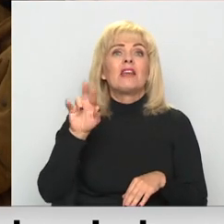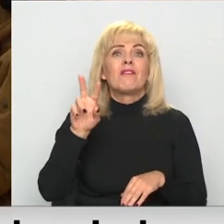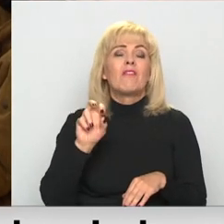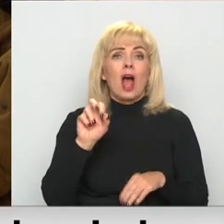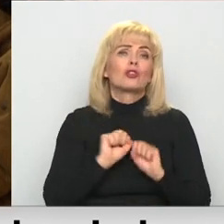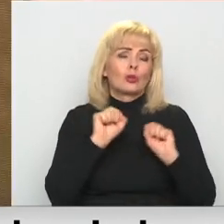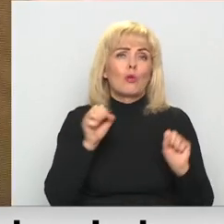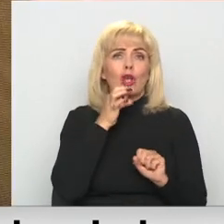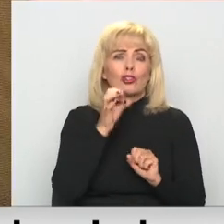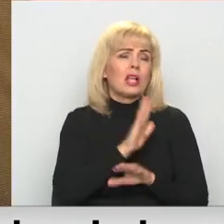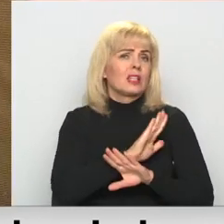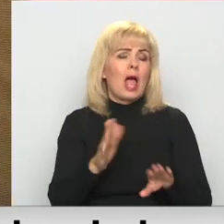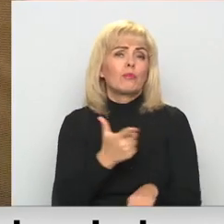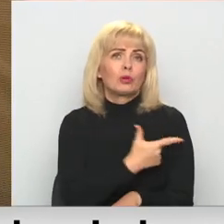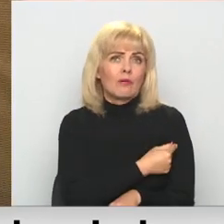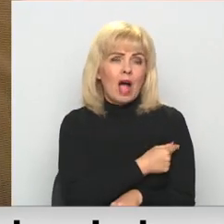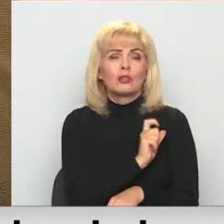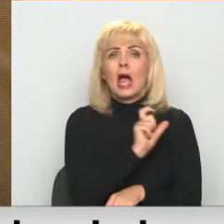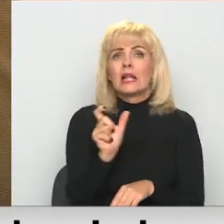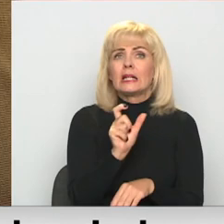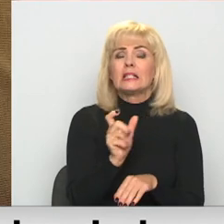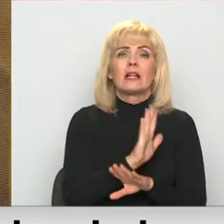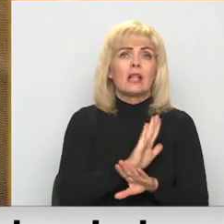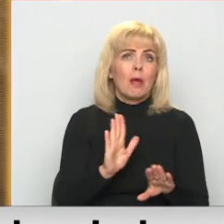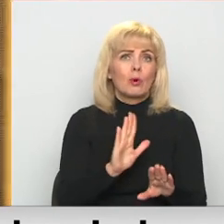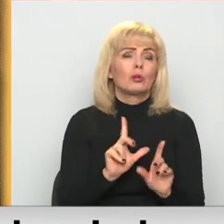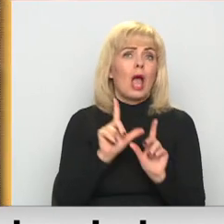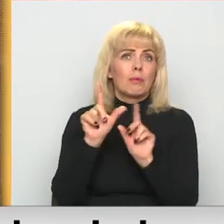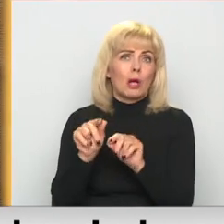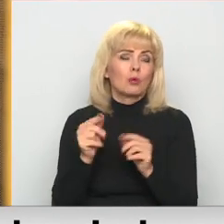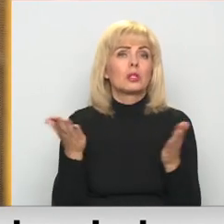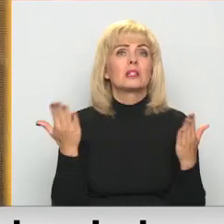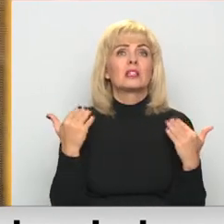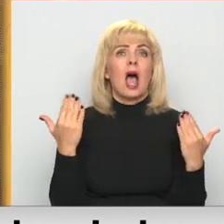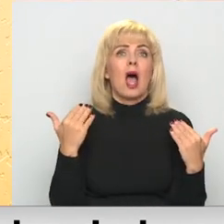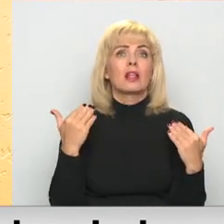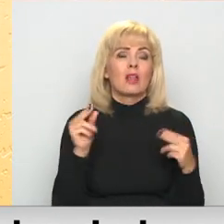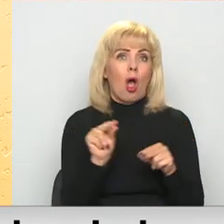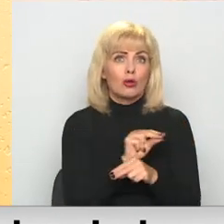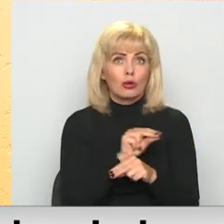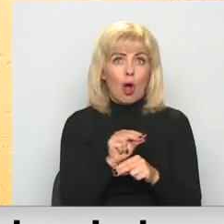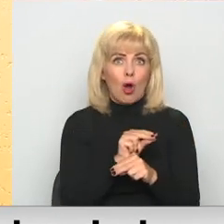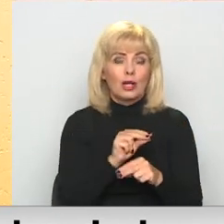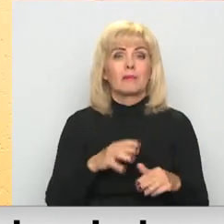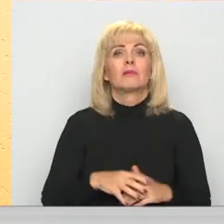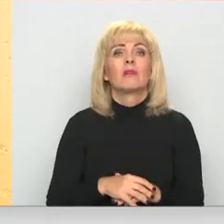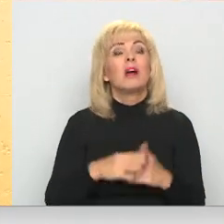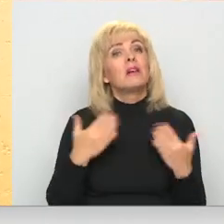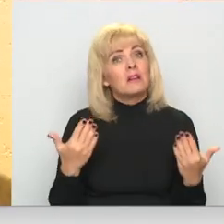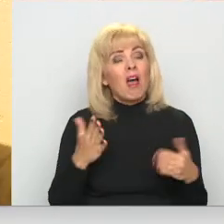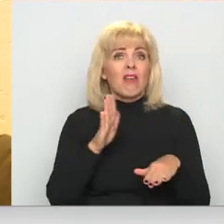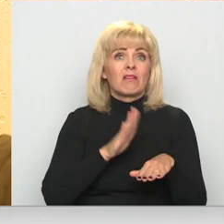ka nemaz nebūtu vakcinējies, ja drīzumā nebūtu jādodas uz sanatoriju. Iet uz sanatoriju un tur